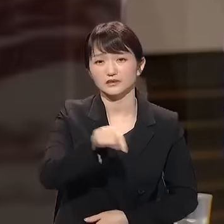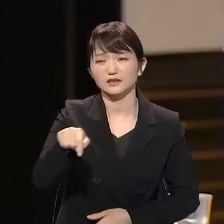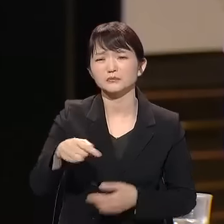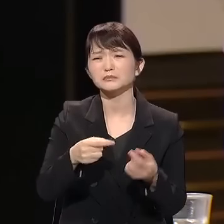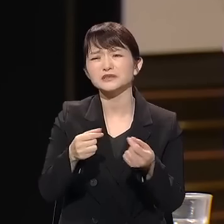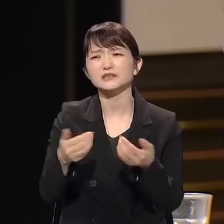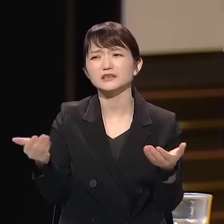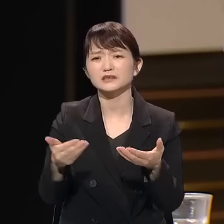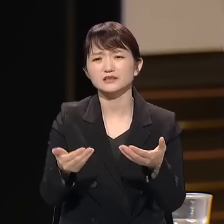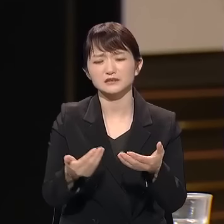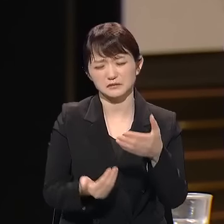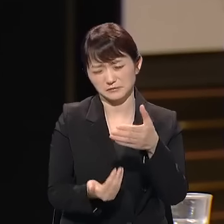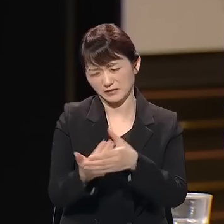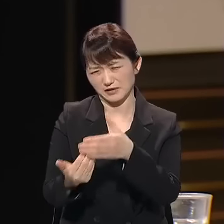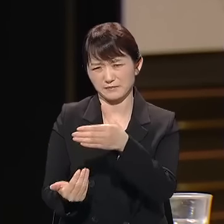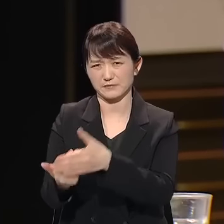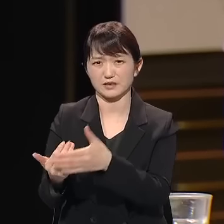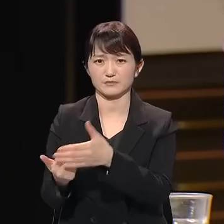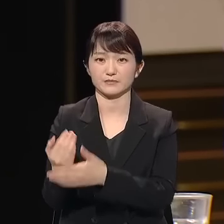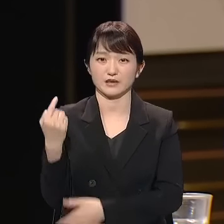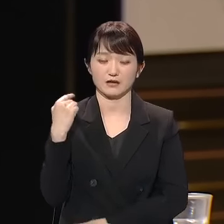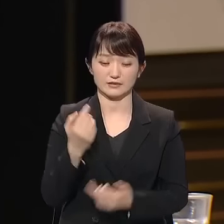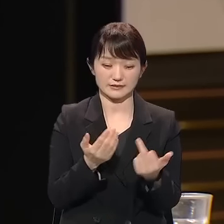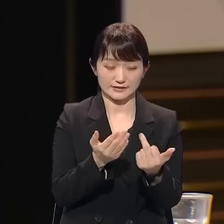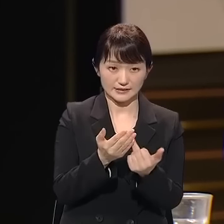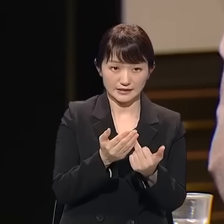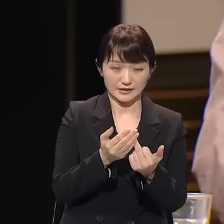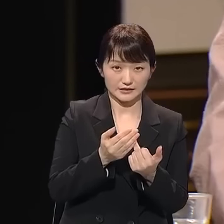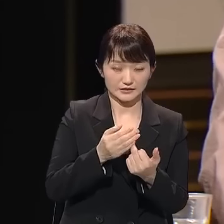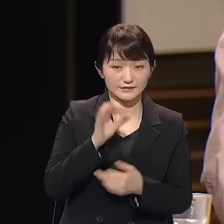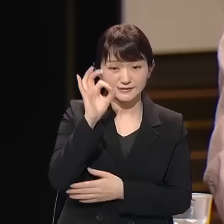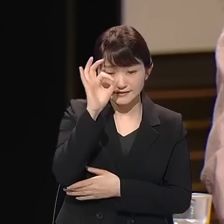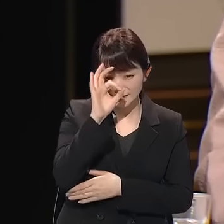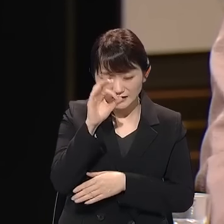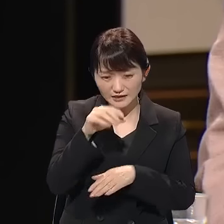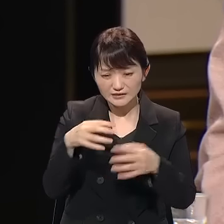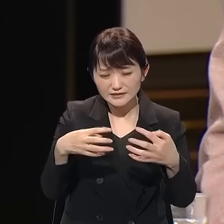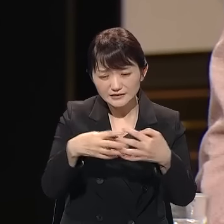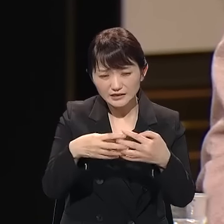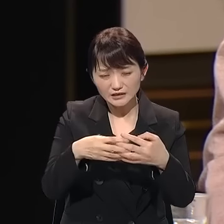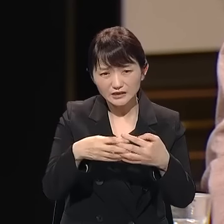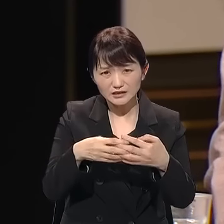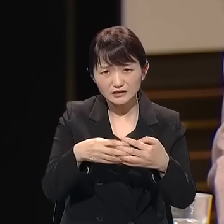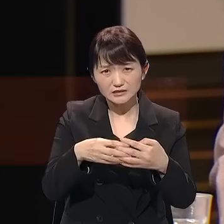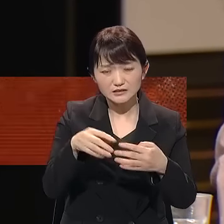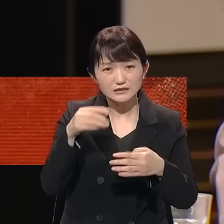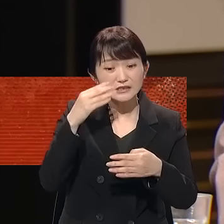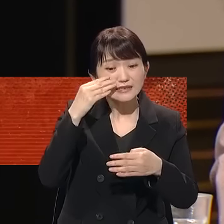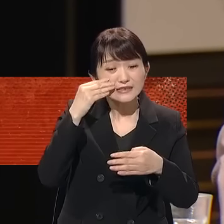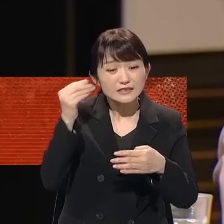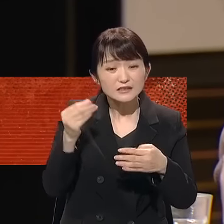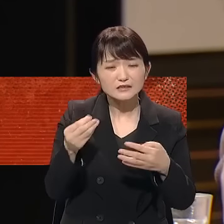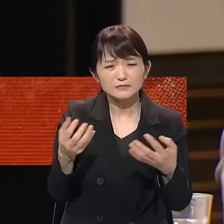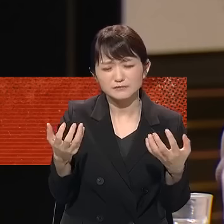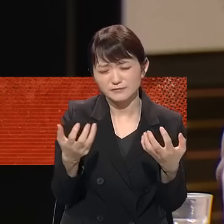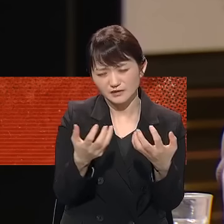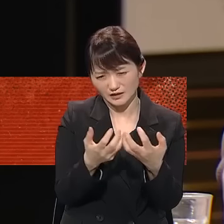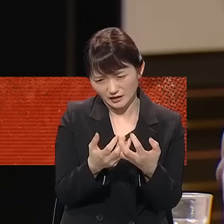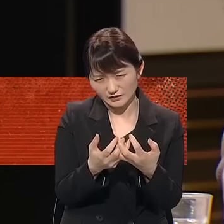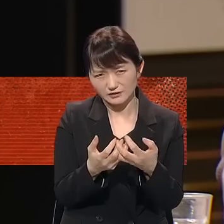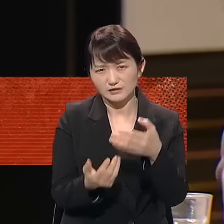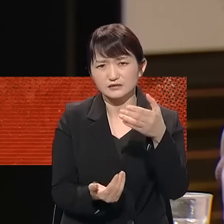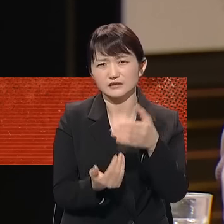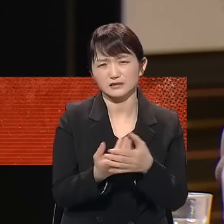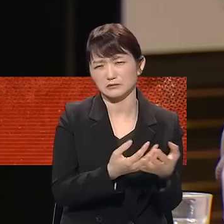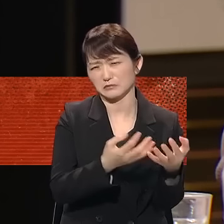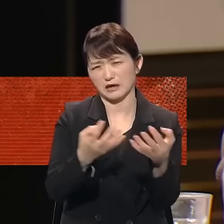있다는 겁니다. 어제 그 제주 흑돼지 삼겹살 비계 논란 전해드린 이후에요. 여기저기서 나도 비슷한 일 겪었다는 얘기가 계속 나오고